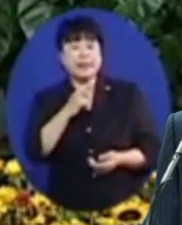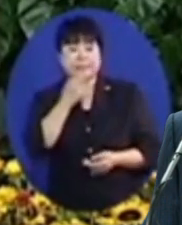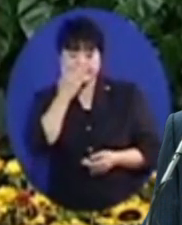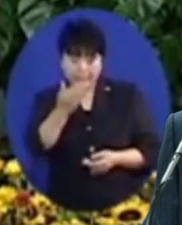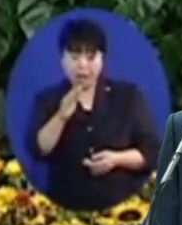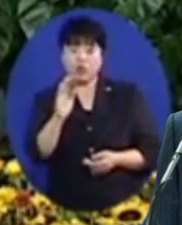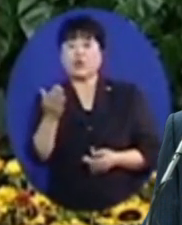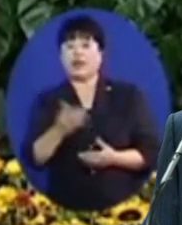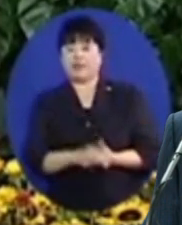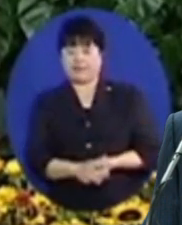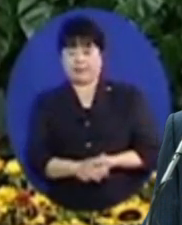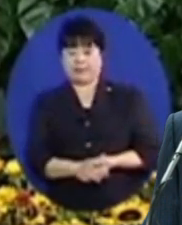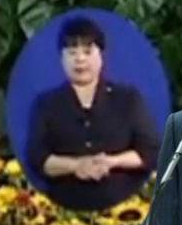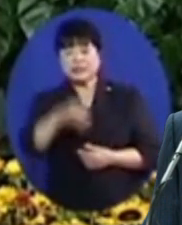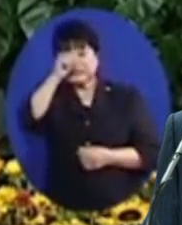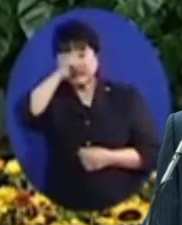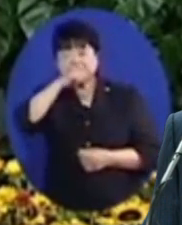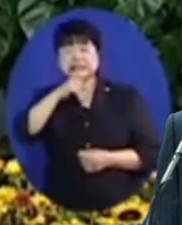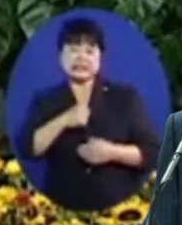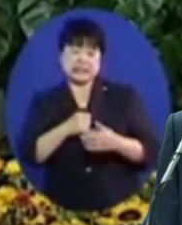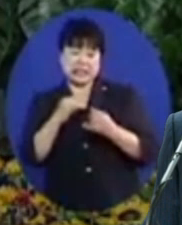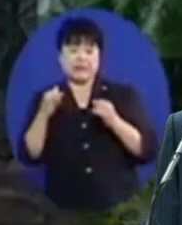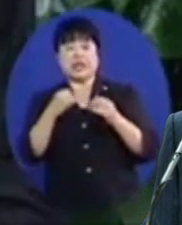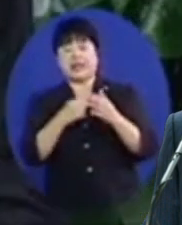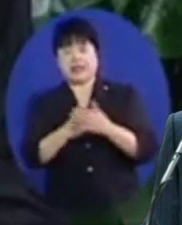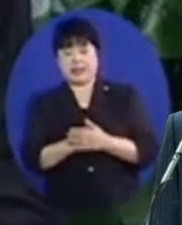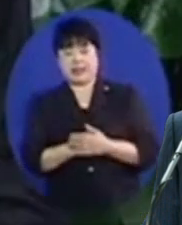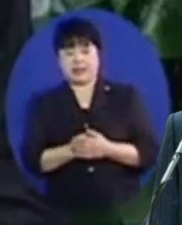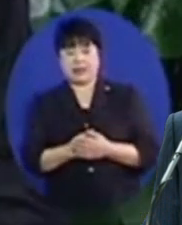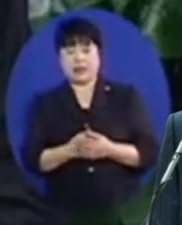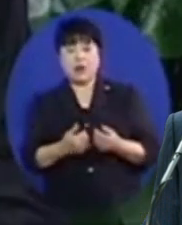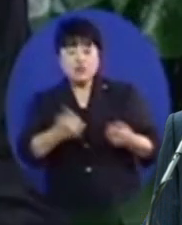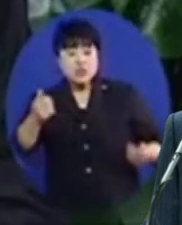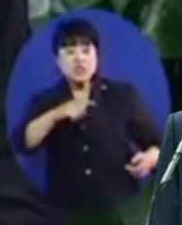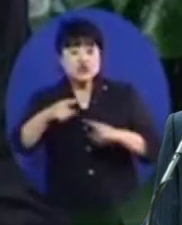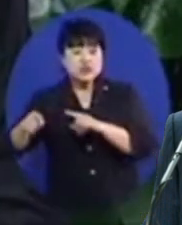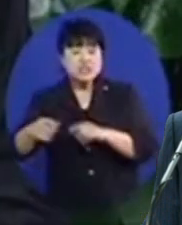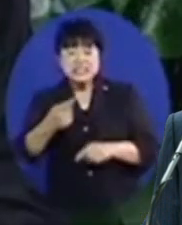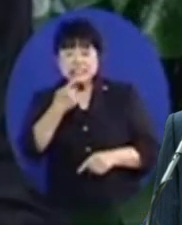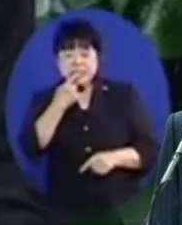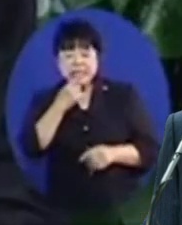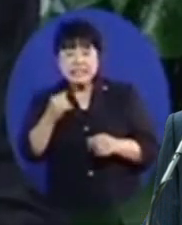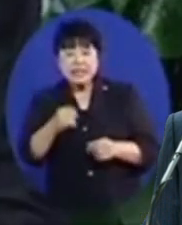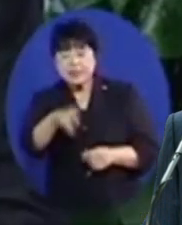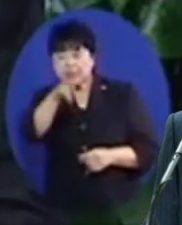허용되지 않았습니다. 흑인이기 때문에 분리주의자인 백인들에게 미움을 받았어.